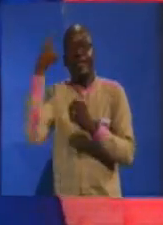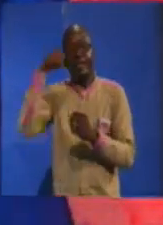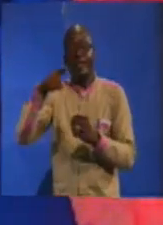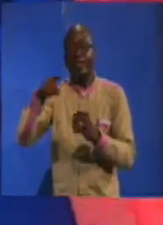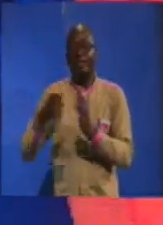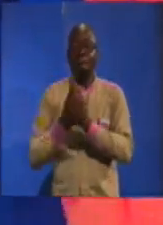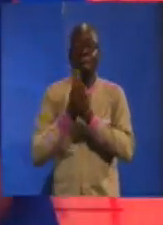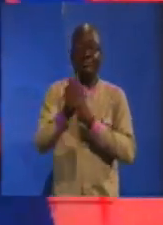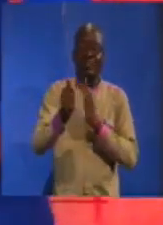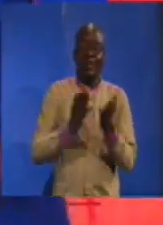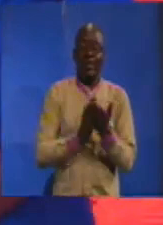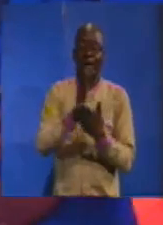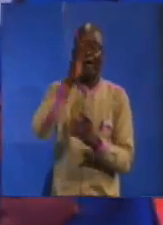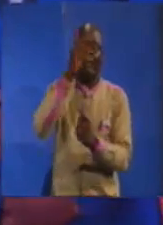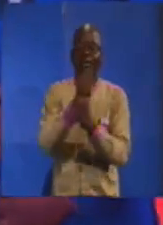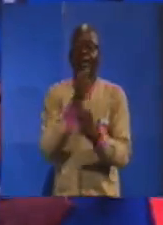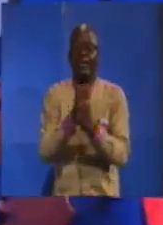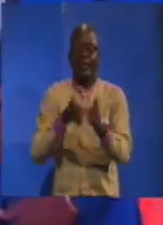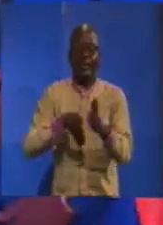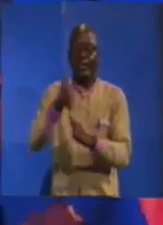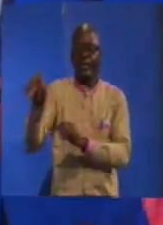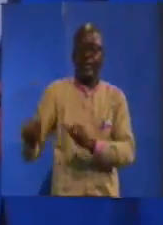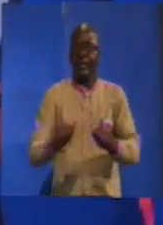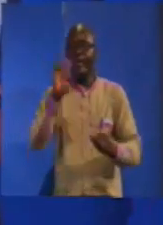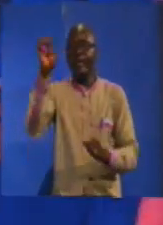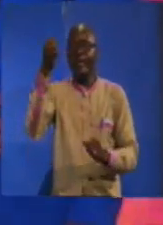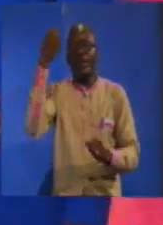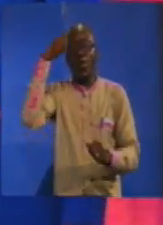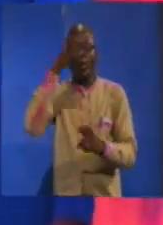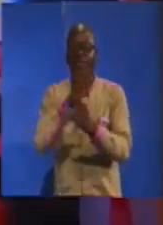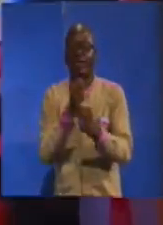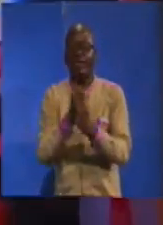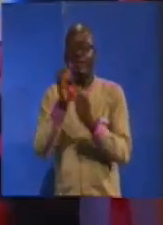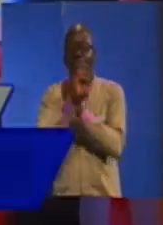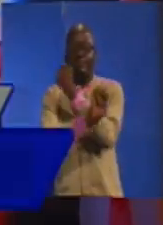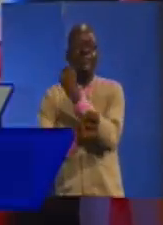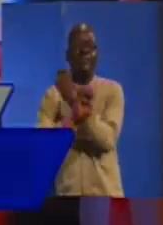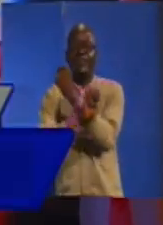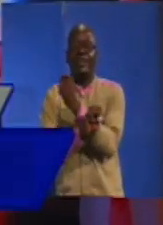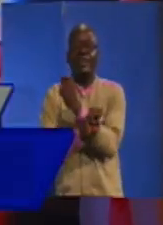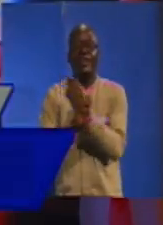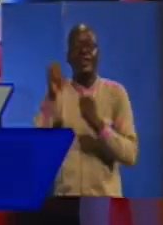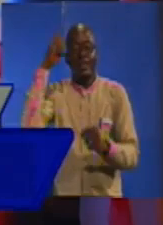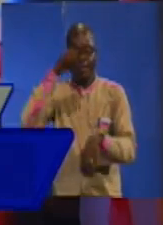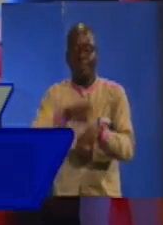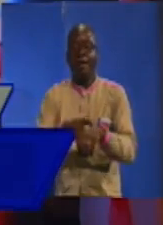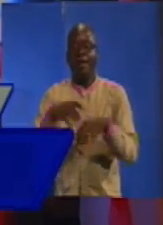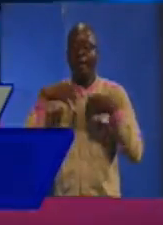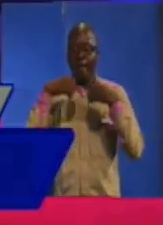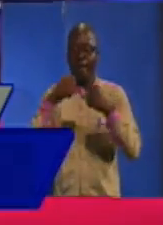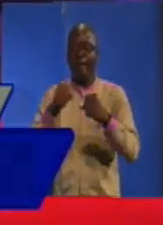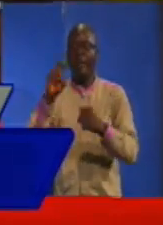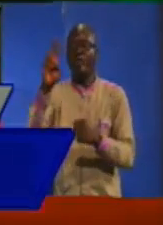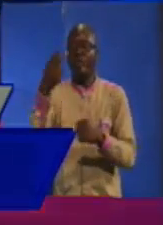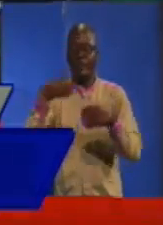distingués par leur travail dans les domaines d'activité où ils évoluaient à l'étranger ont été les temps forts de cette